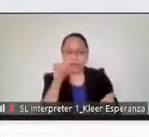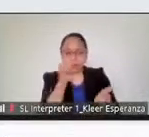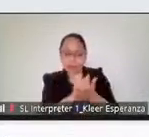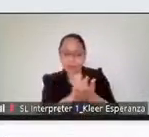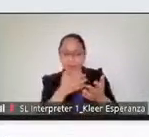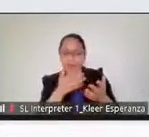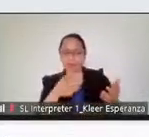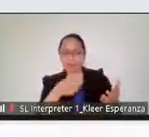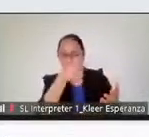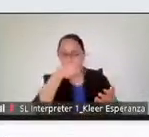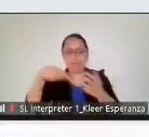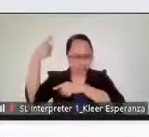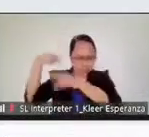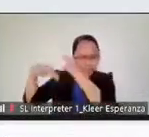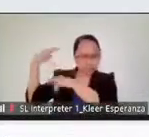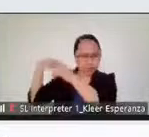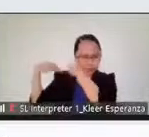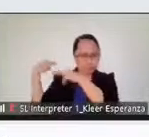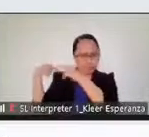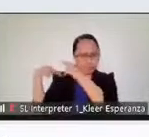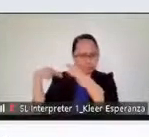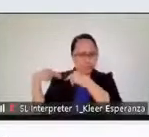adayaw kadatay pasit iti.